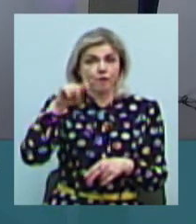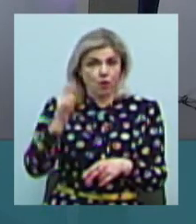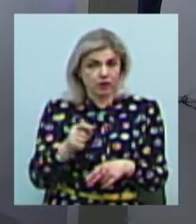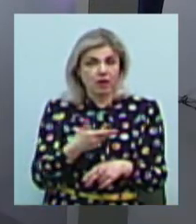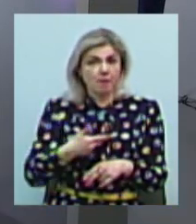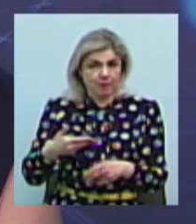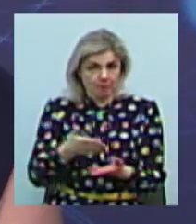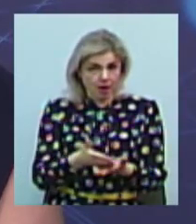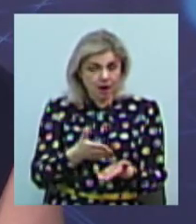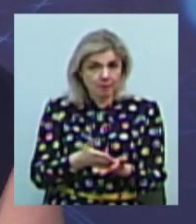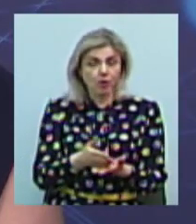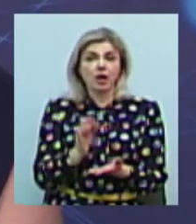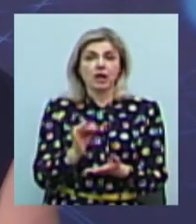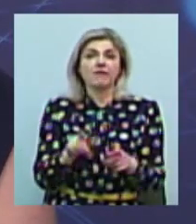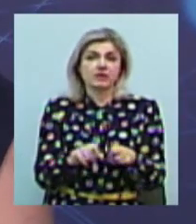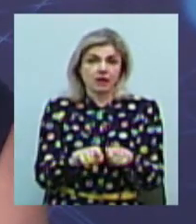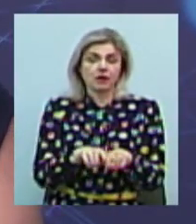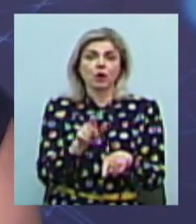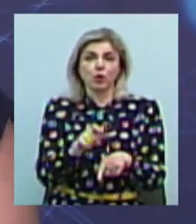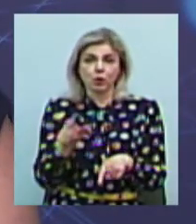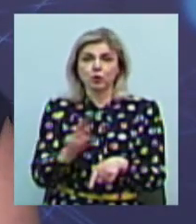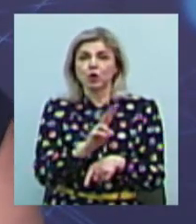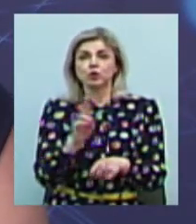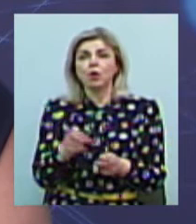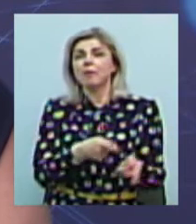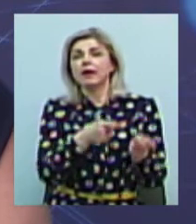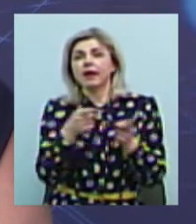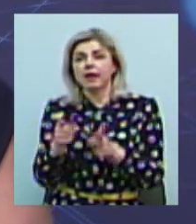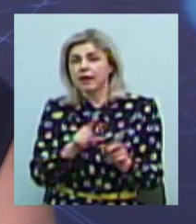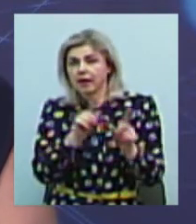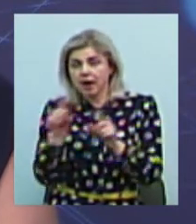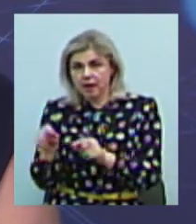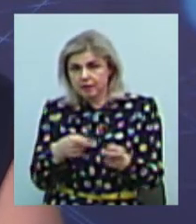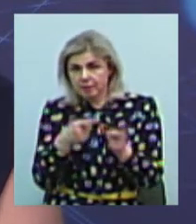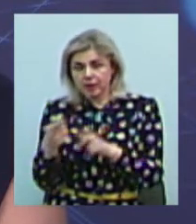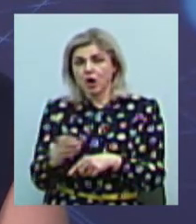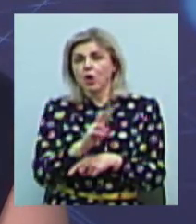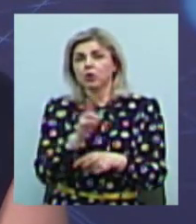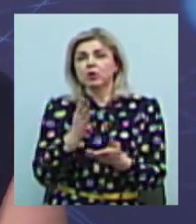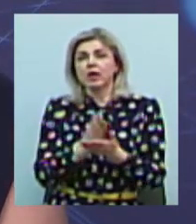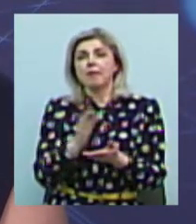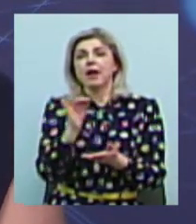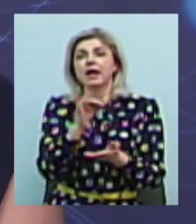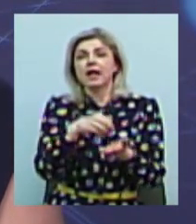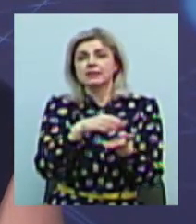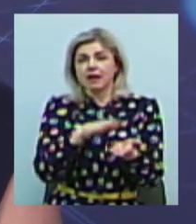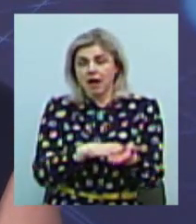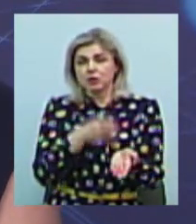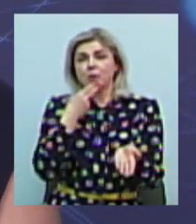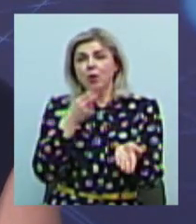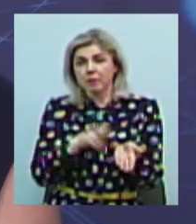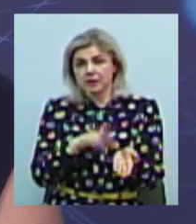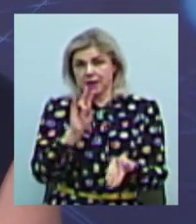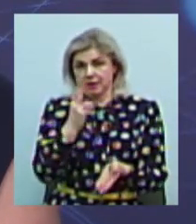і все-таки люди вже, які переїхали, які вже мають прописку, реєстрацію, наприклад, в Миколаївській